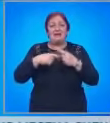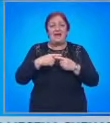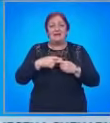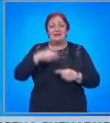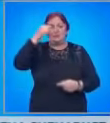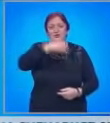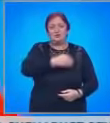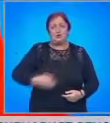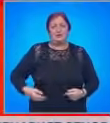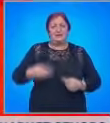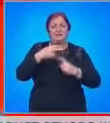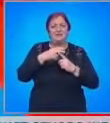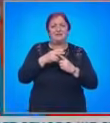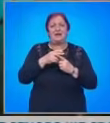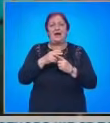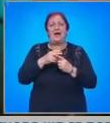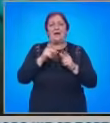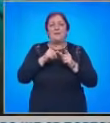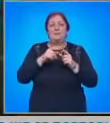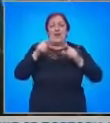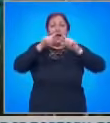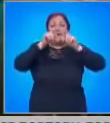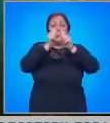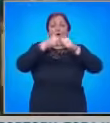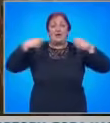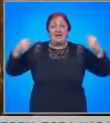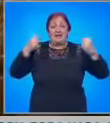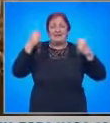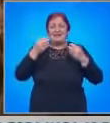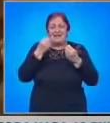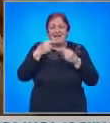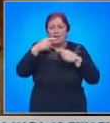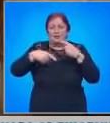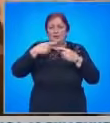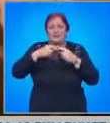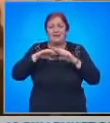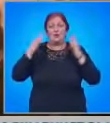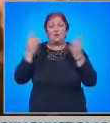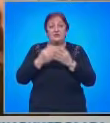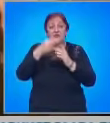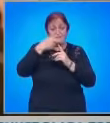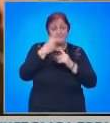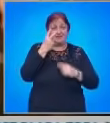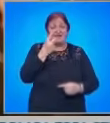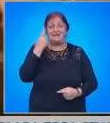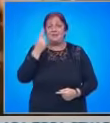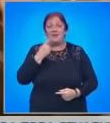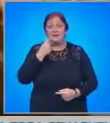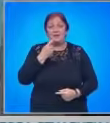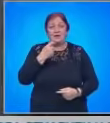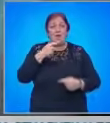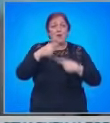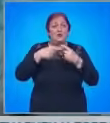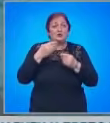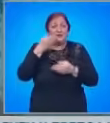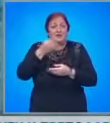на БНТ и Мирамар Филм порталът е класиран в 10-те най-добри сериала на европейските обществени телевизии за 2021 година. Продукцията